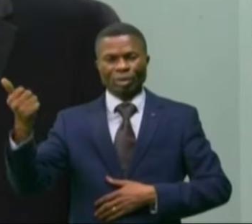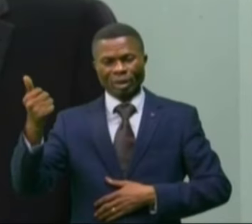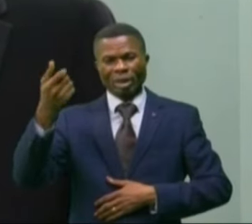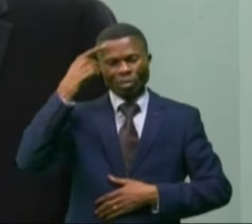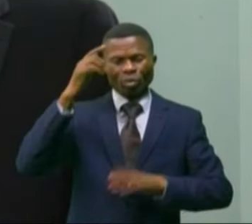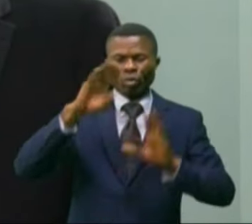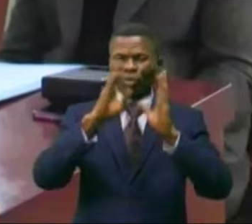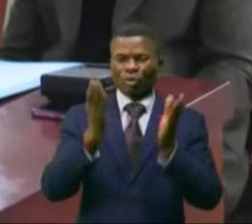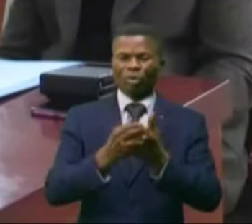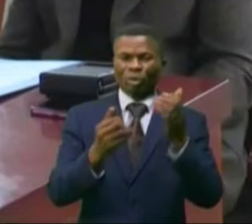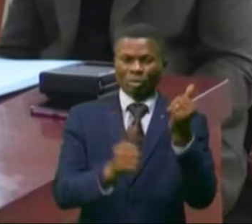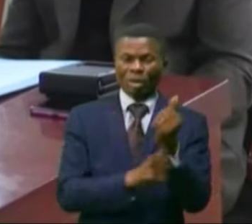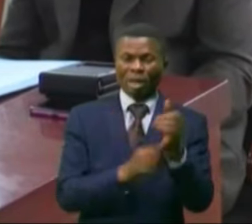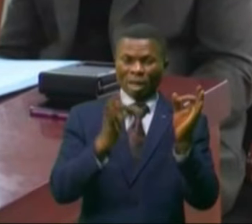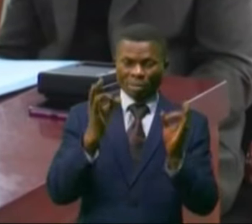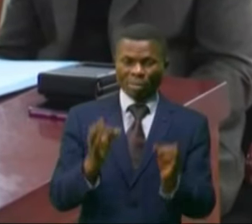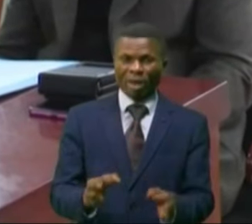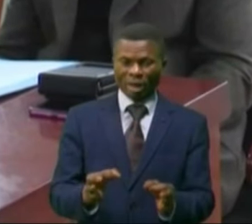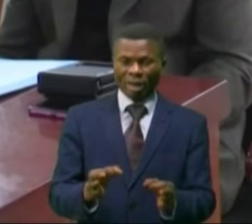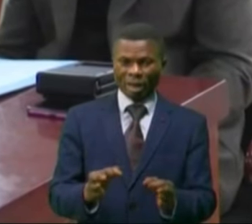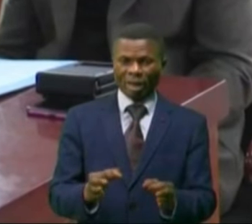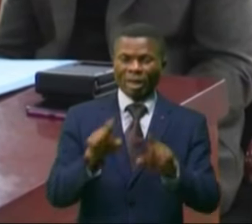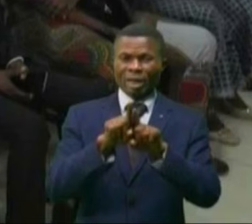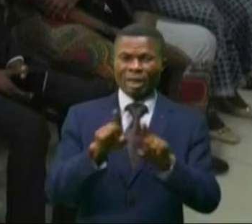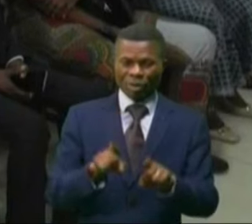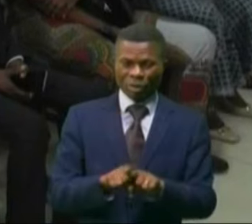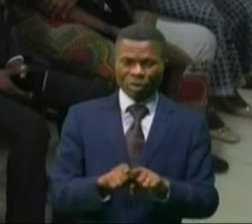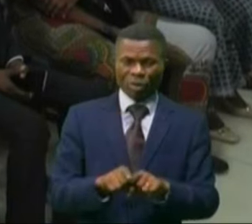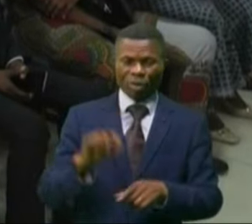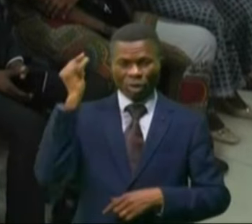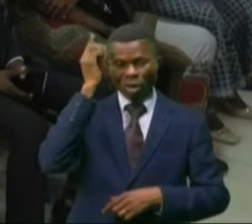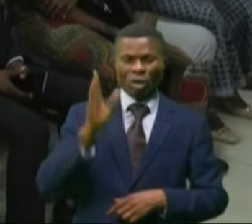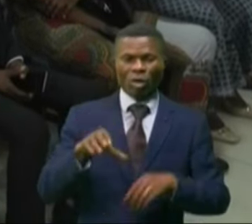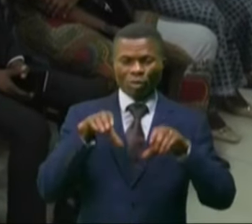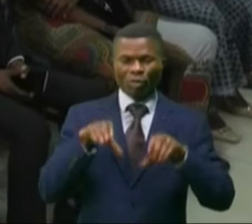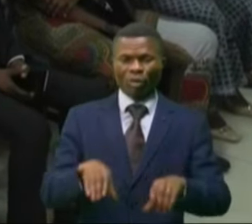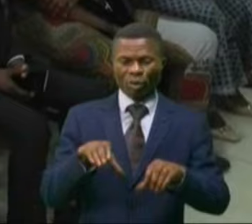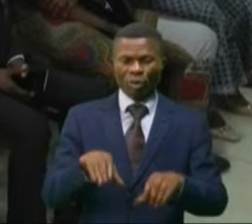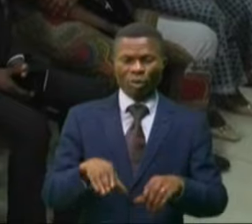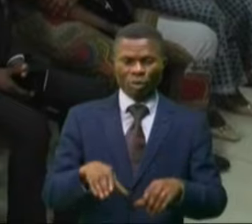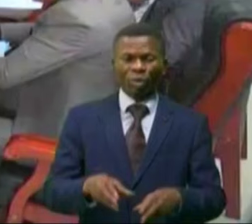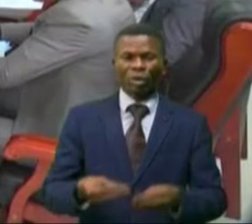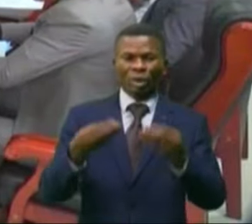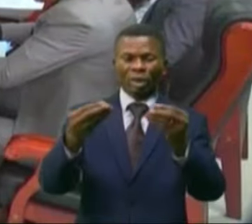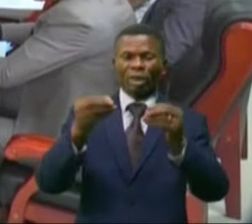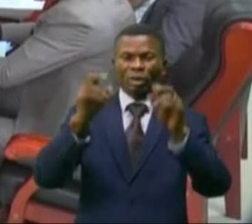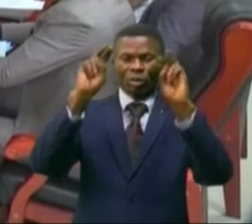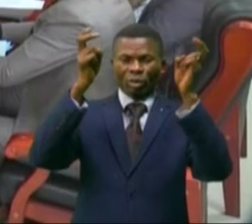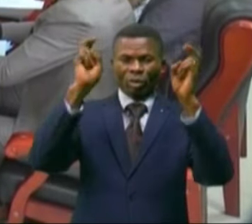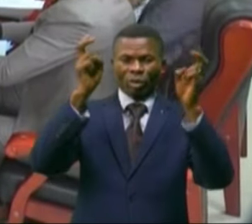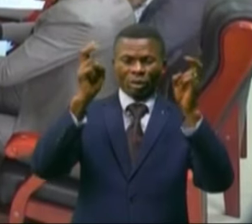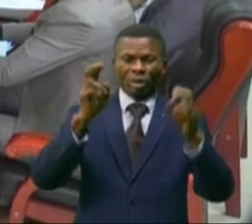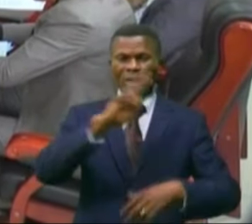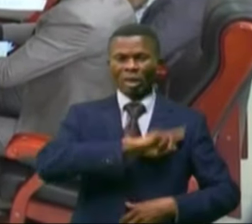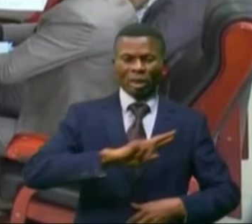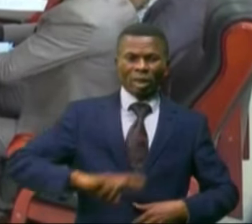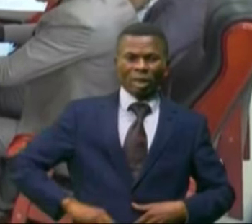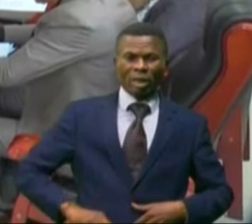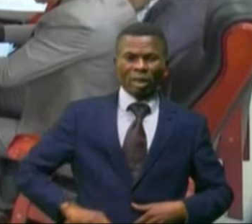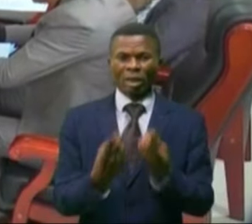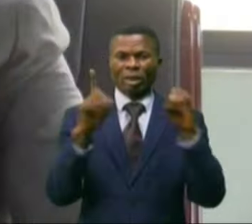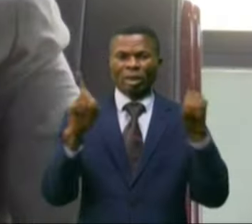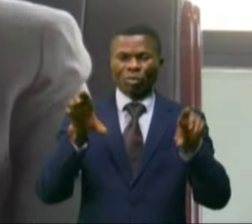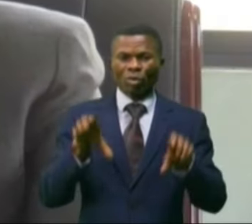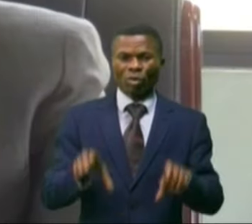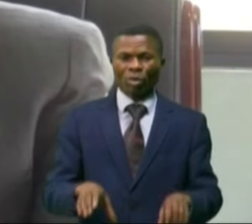tous, tandis qu'en RDC, le gouvernement congolais a placé sous les thèmes « La République démocratique du